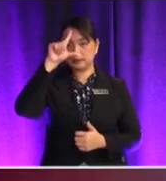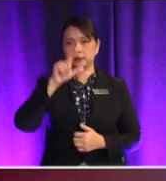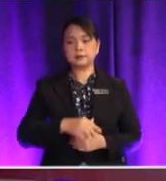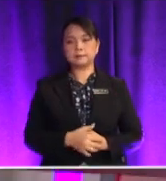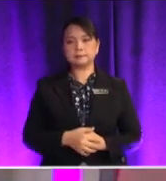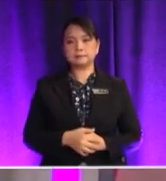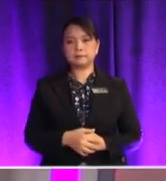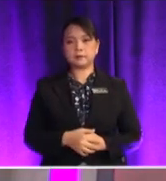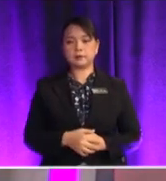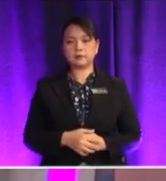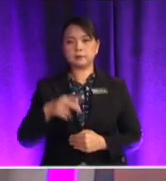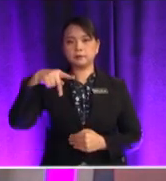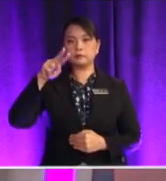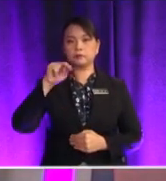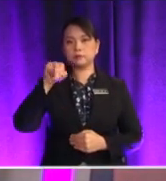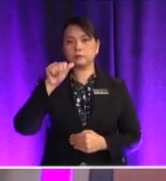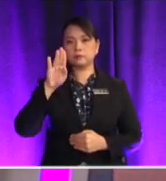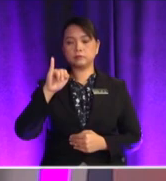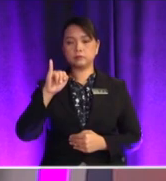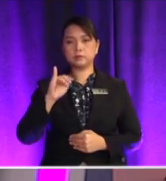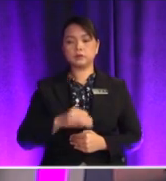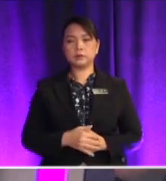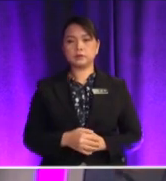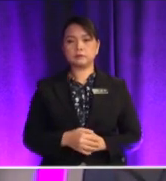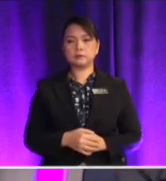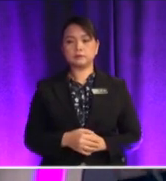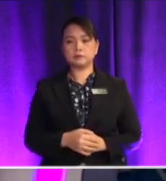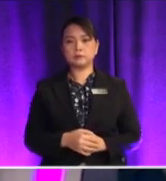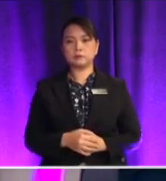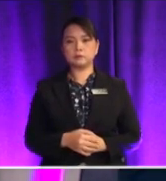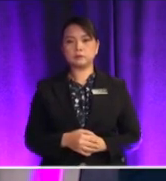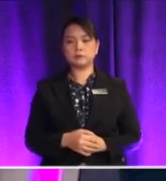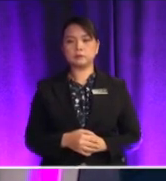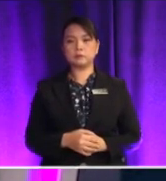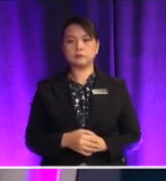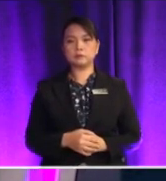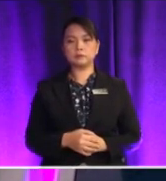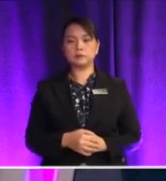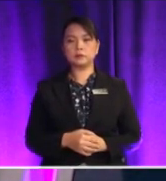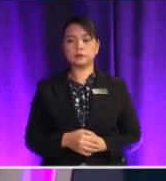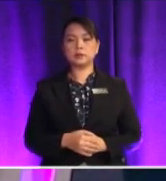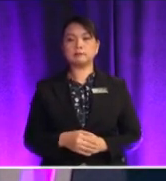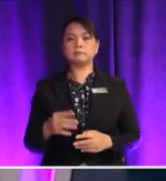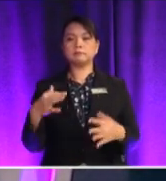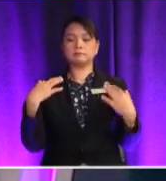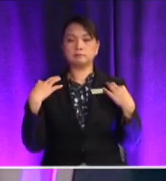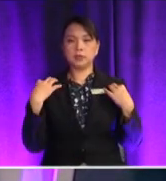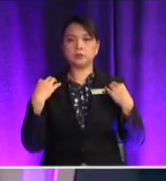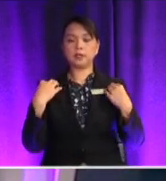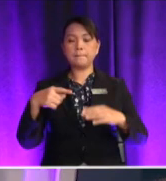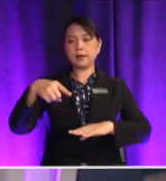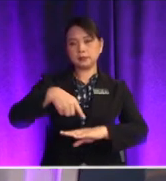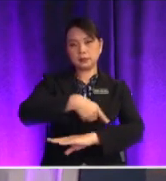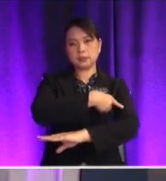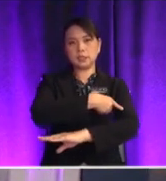lelaki kaum Punjabi ialah mereka menggunakan kurta. Ah, betul. Ya, kurta itu apa? Kurta adalah kemeja yang panjang